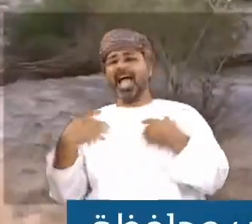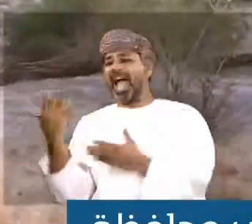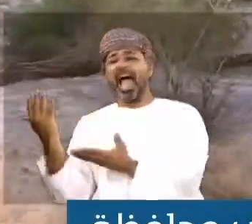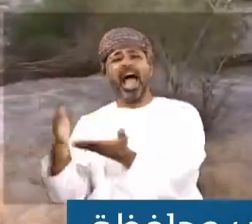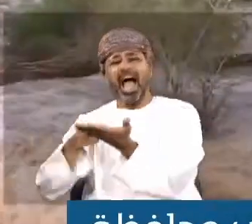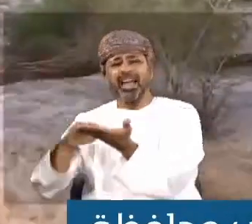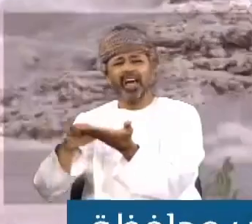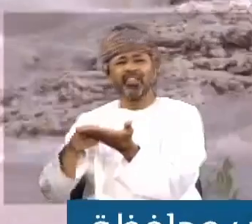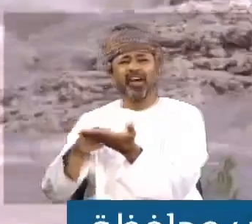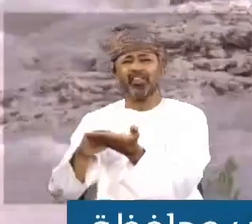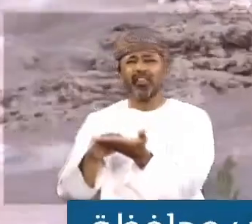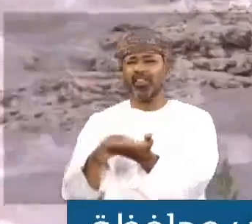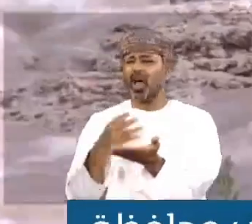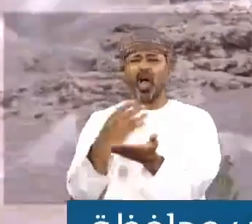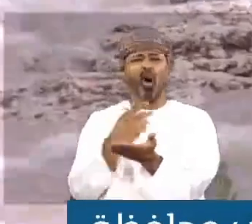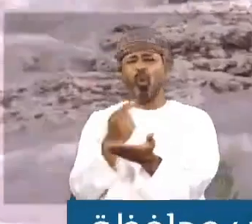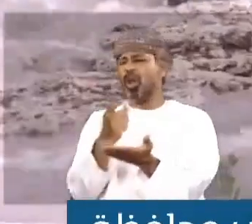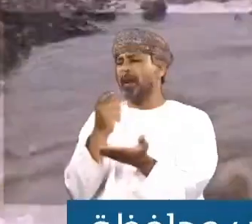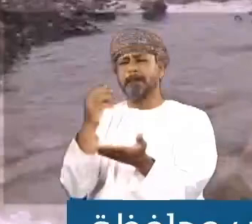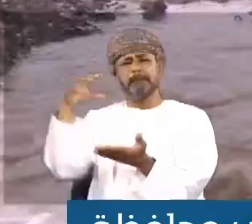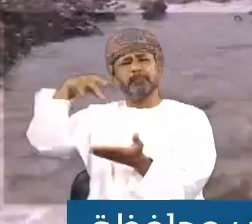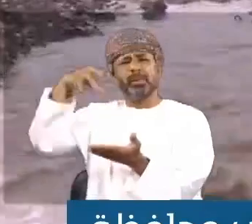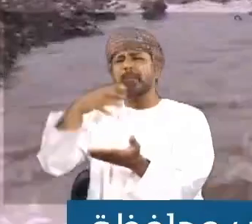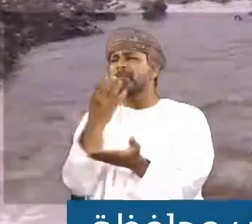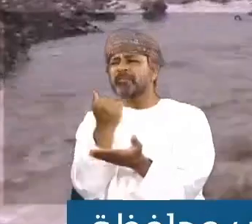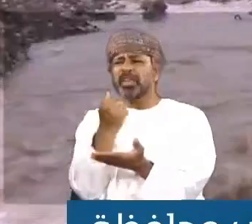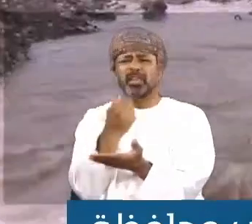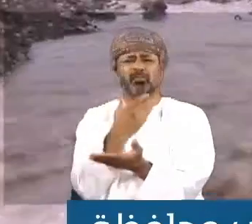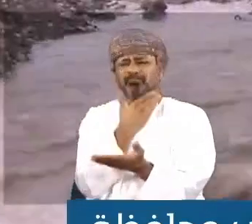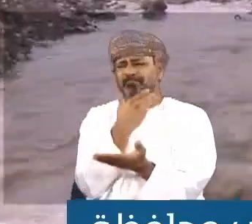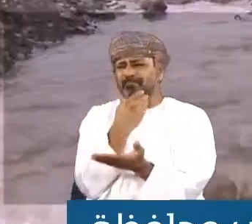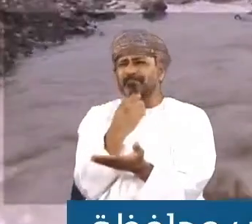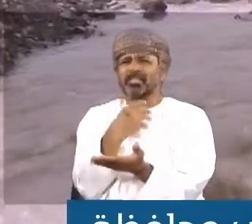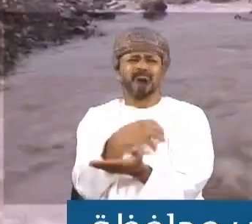الأرض المتعطشة لرائحة المطر.